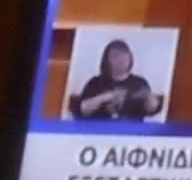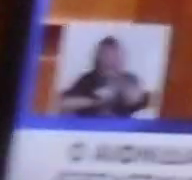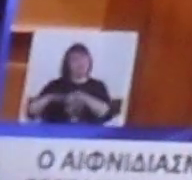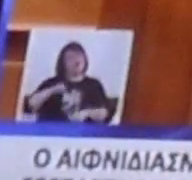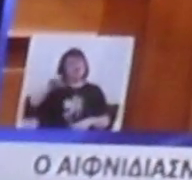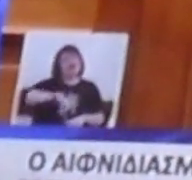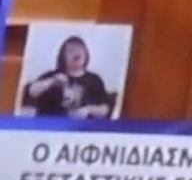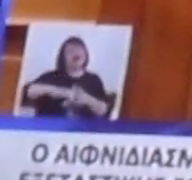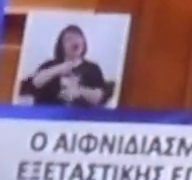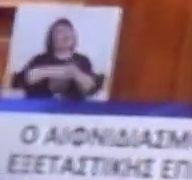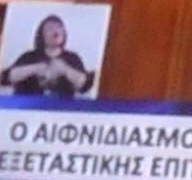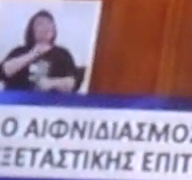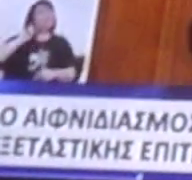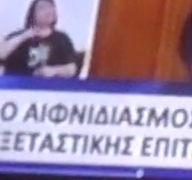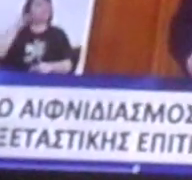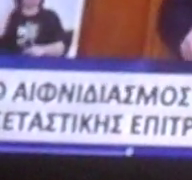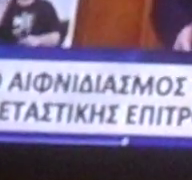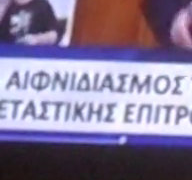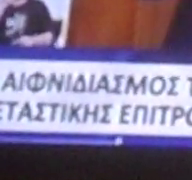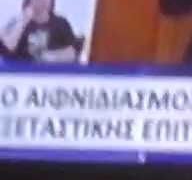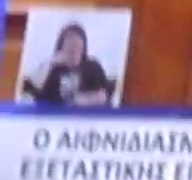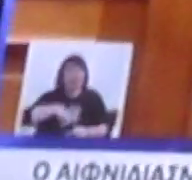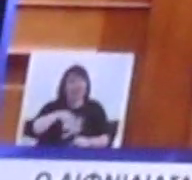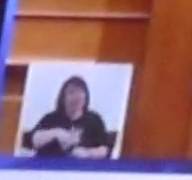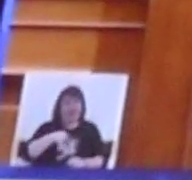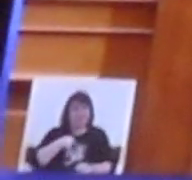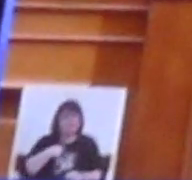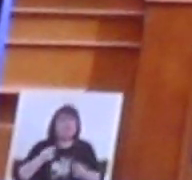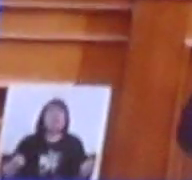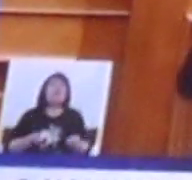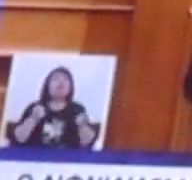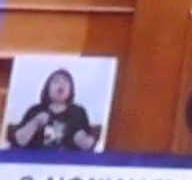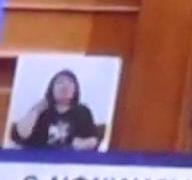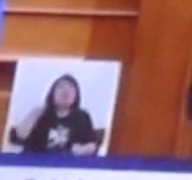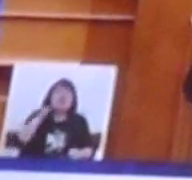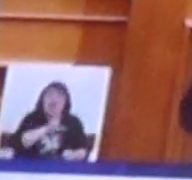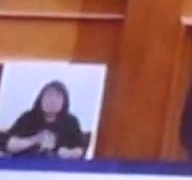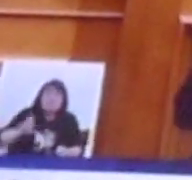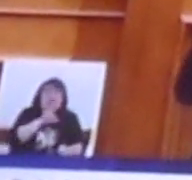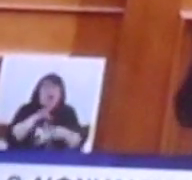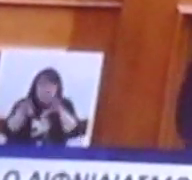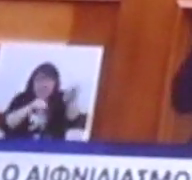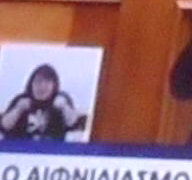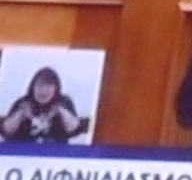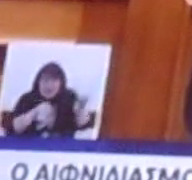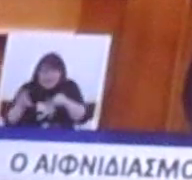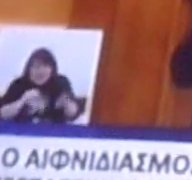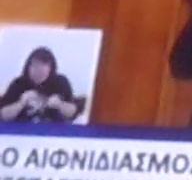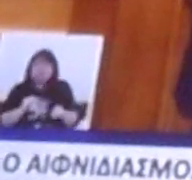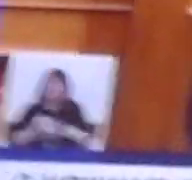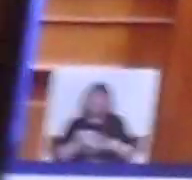Τα υπόλοιπα είναι παραμύθια. Δηλαδή, αν την έκανε εσύ ρε Ηλία πρώτος, και σου μιλάω σε πρότοκος, γιατί δεν